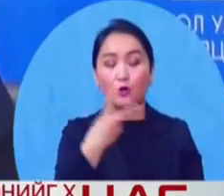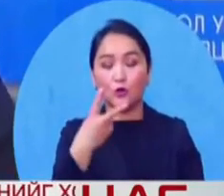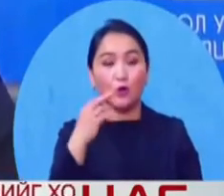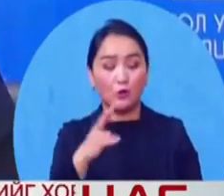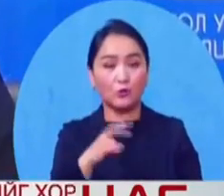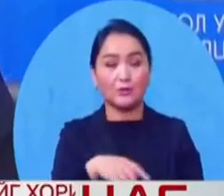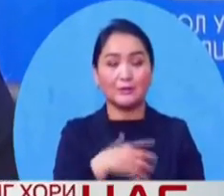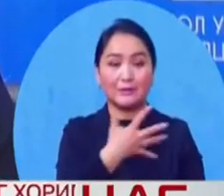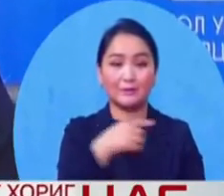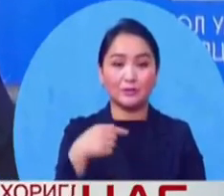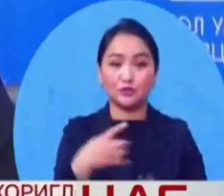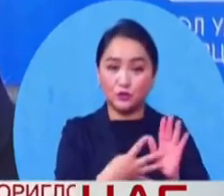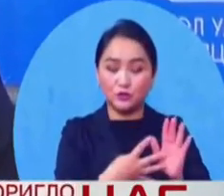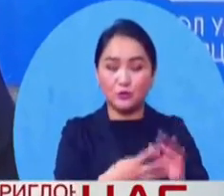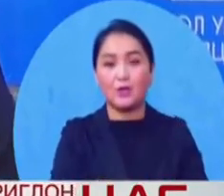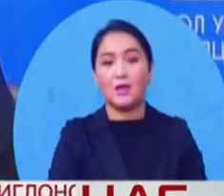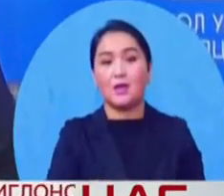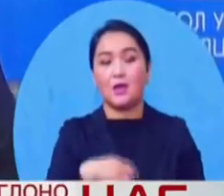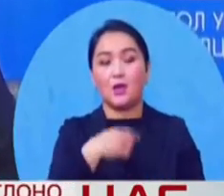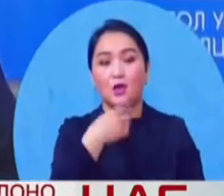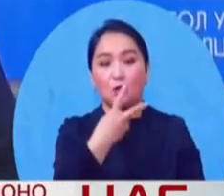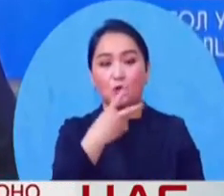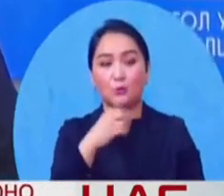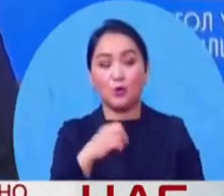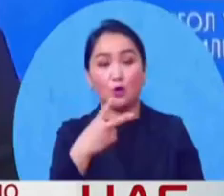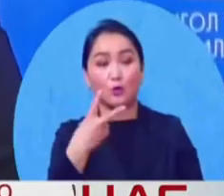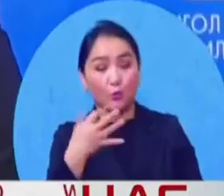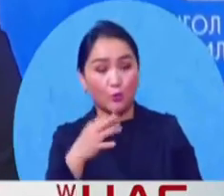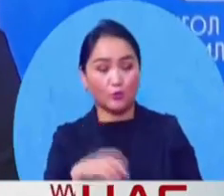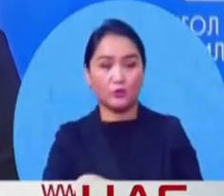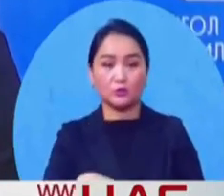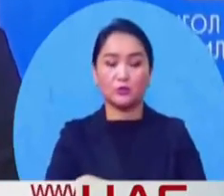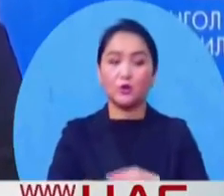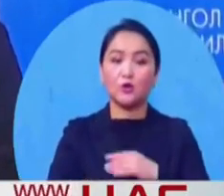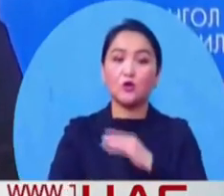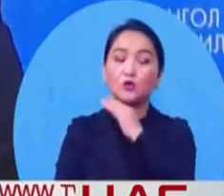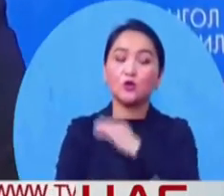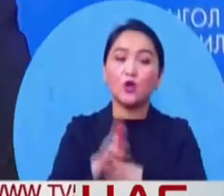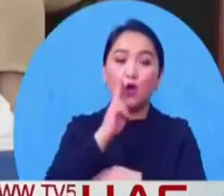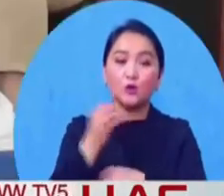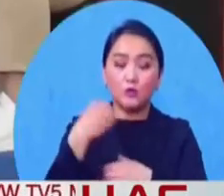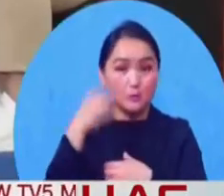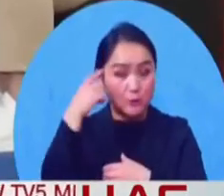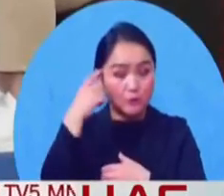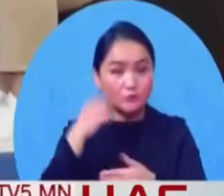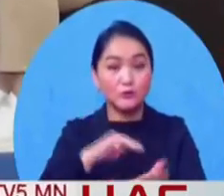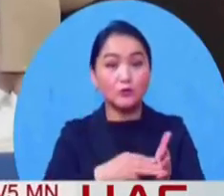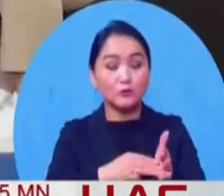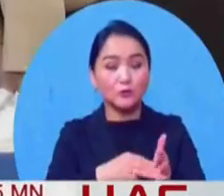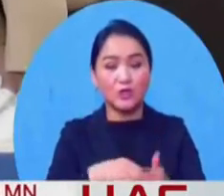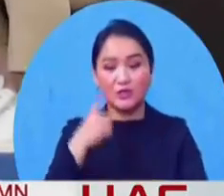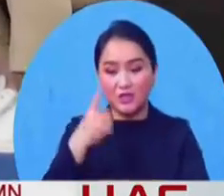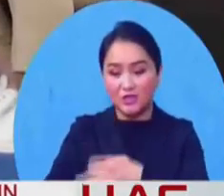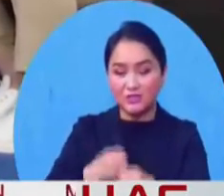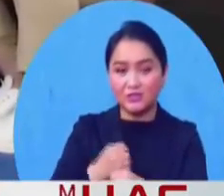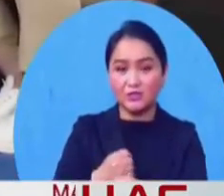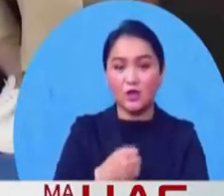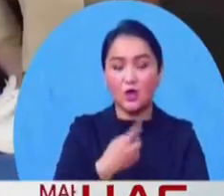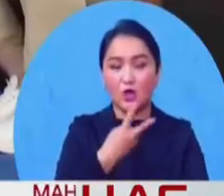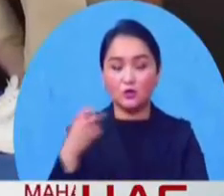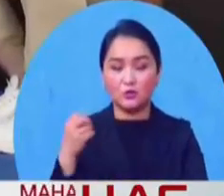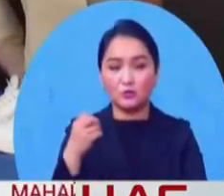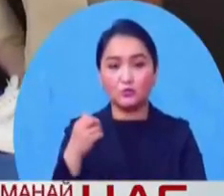9-р анги, 23 оноос 9-аас 12-р анги үдийн цай үдийн хоол болно. За энэ дээр жил бүхэн бол 200 орчим тэрбум төгрөгийн